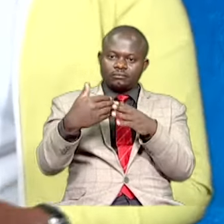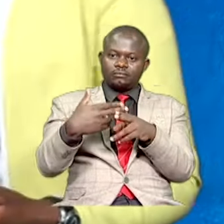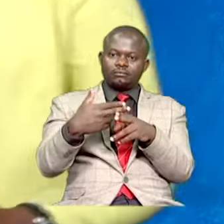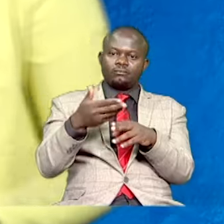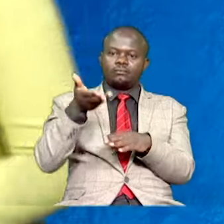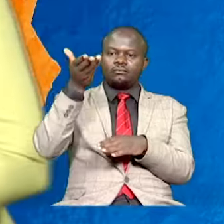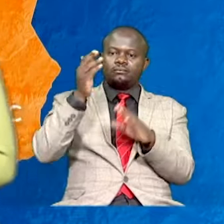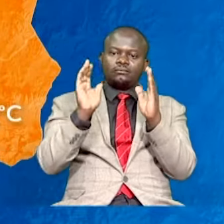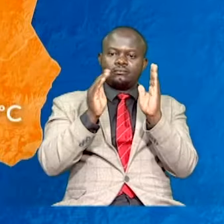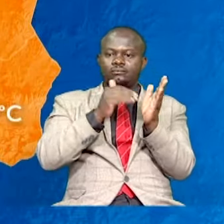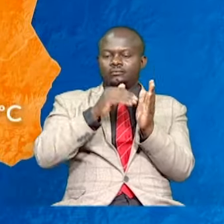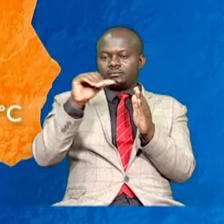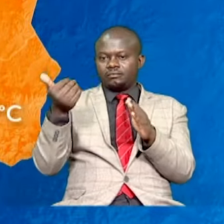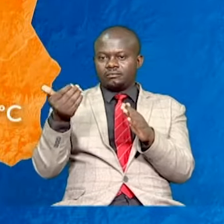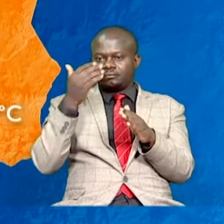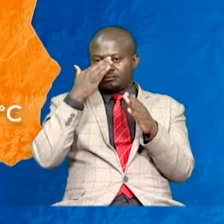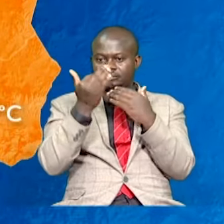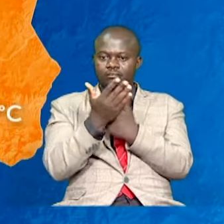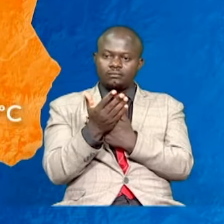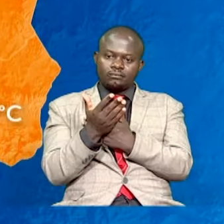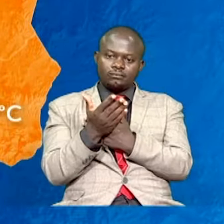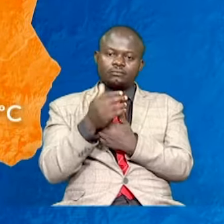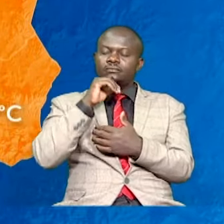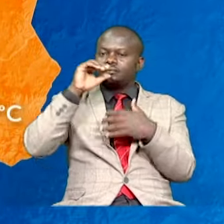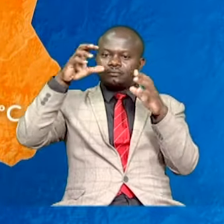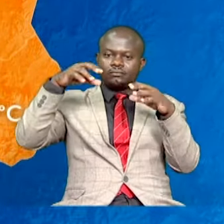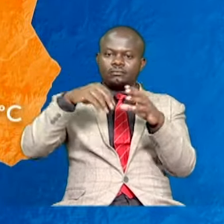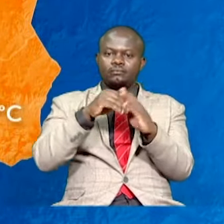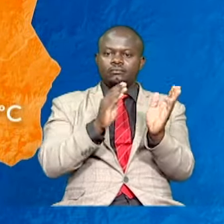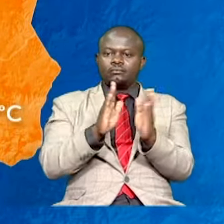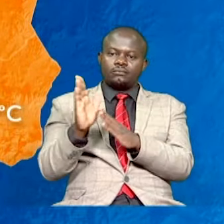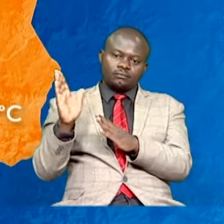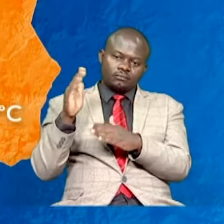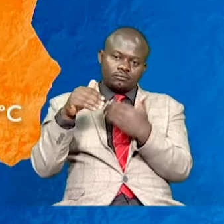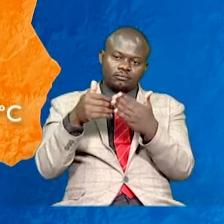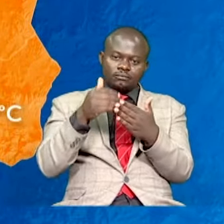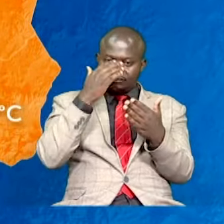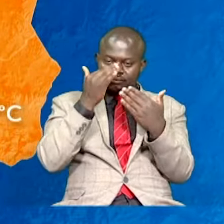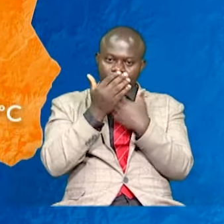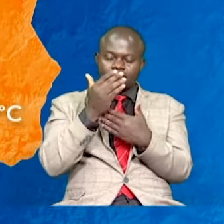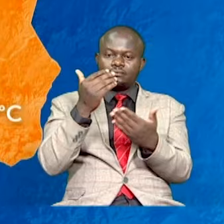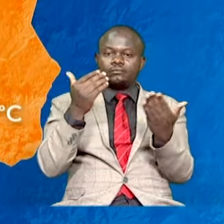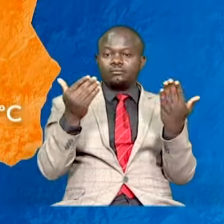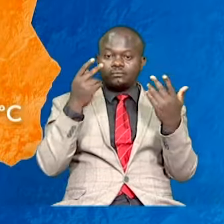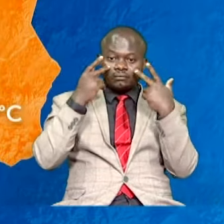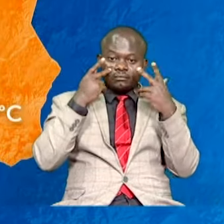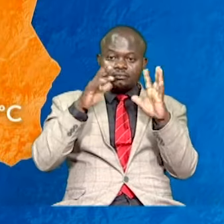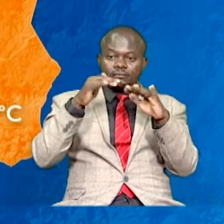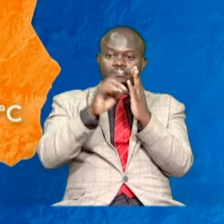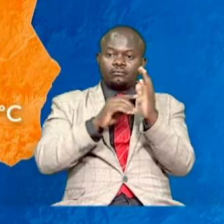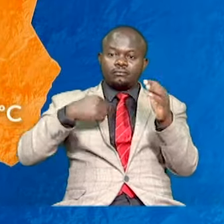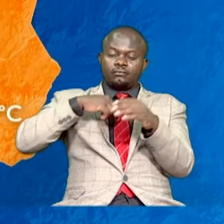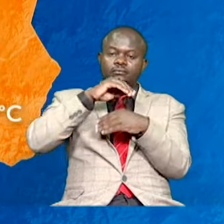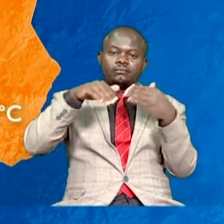hejuru ugereranyije n'ibindi masaha ya mu gitondo. Nta mvura iteganijwe mu masaha ya mbere ya saa sita. Reka turebe mu turere twose ko